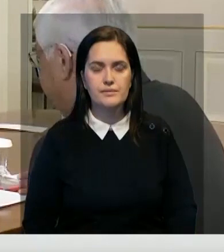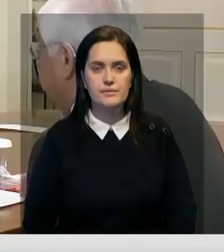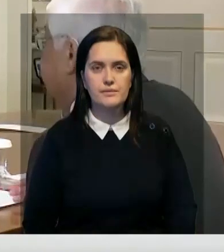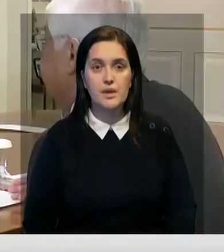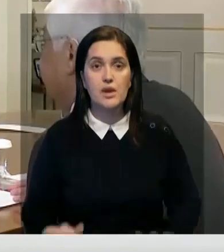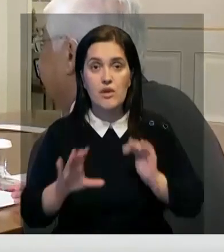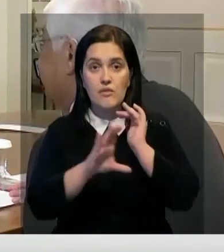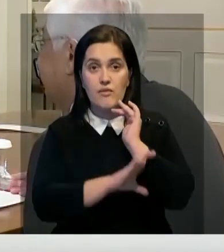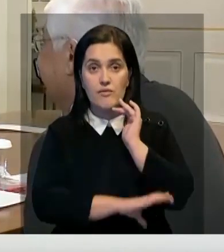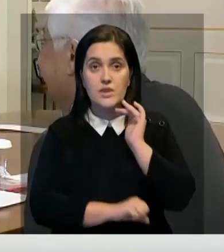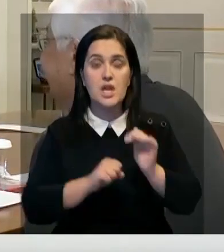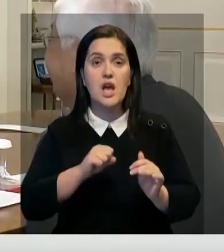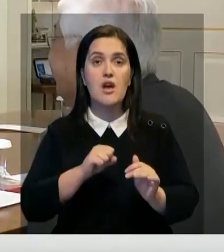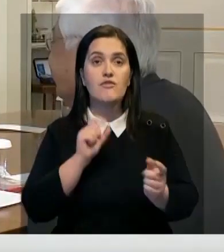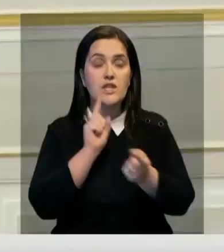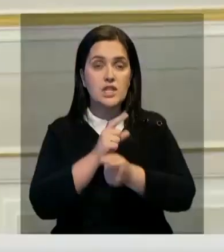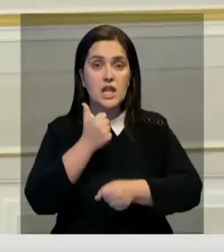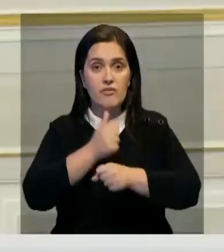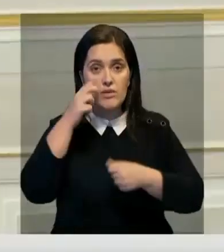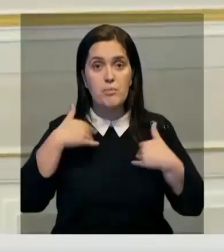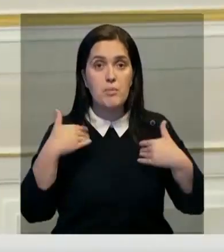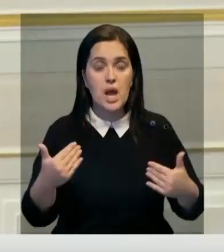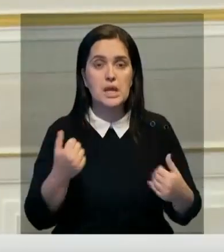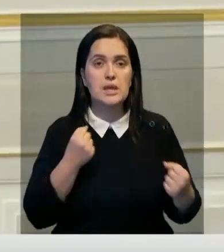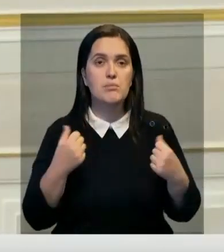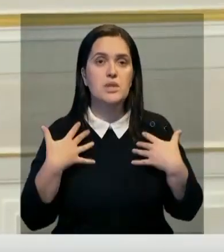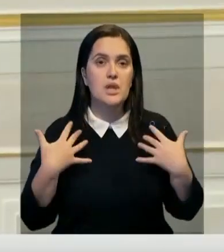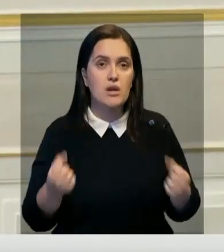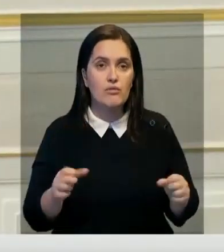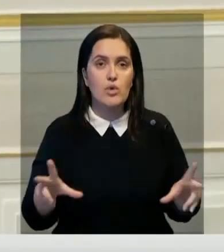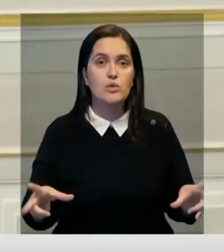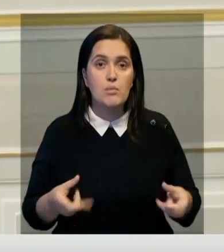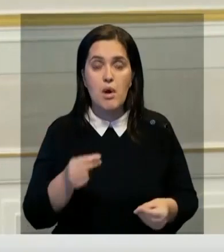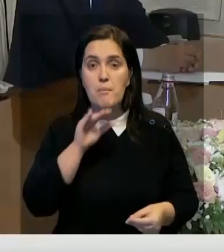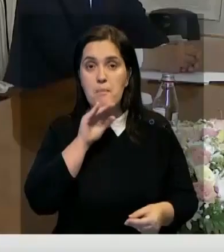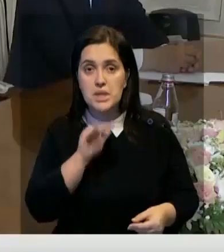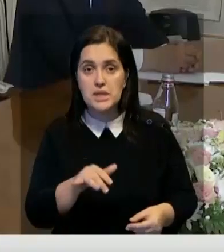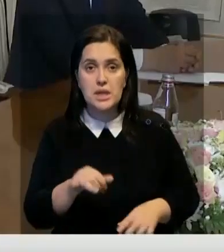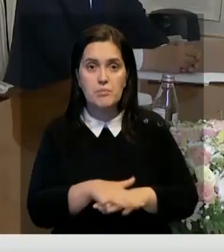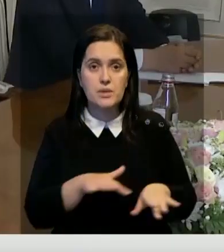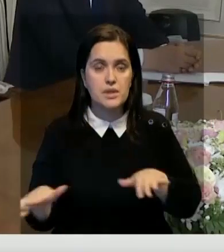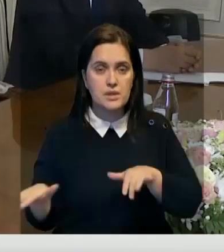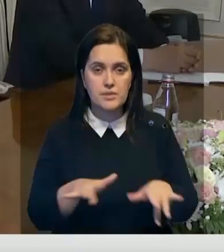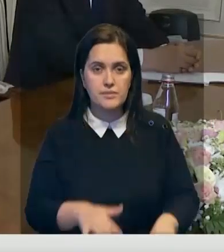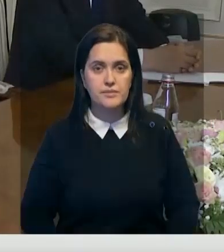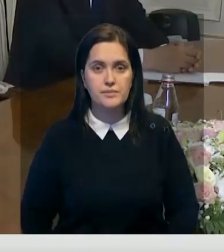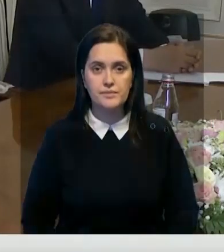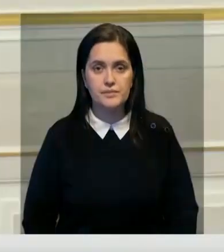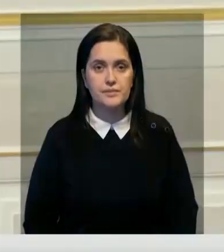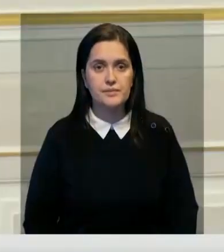В завершение встречи глава государства пожелал Алибеку Днишеву крепкого здоровья, успехов в профессиональной и общественной деятельности.